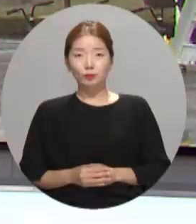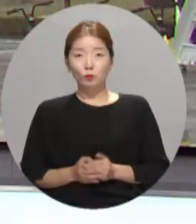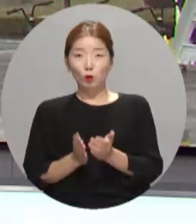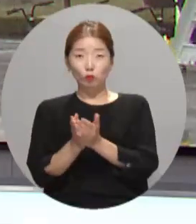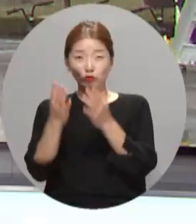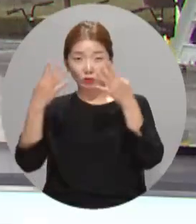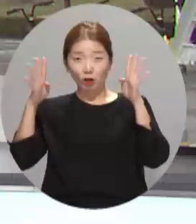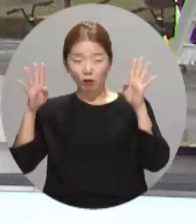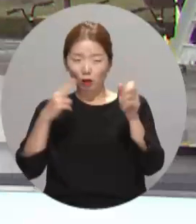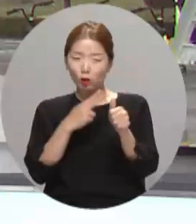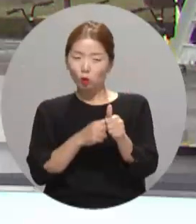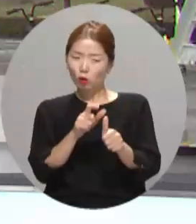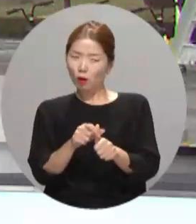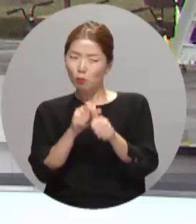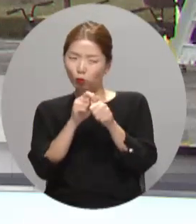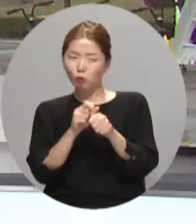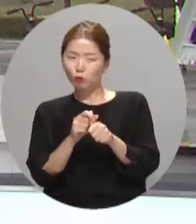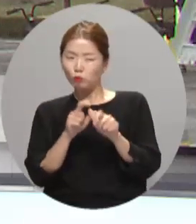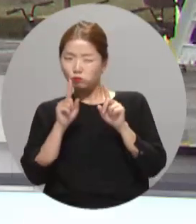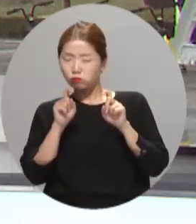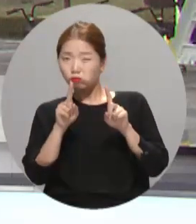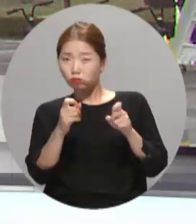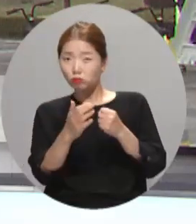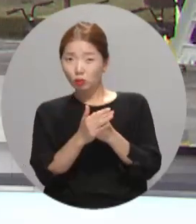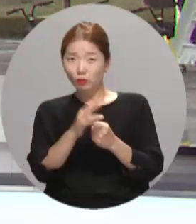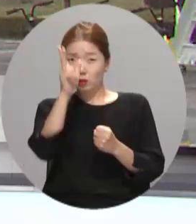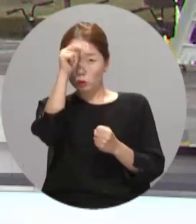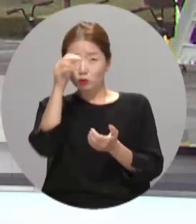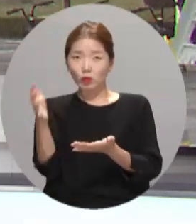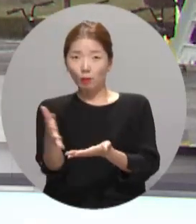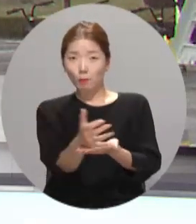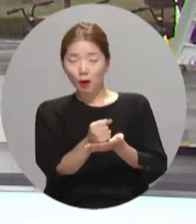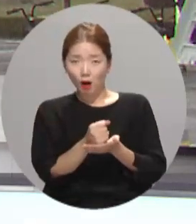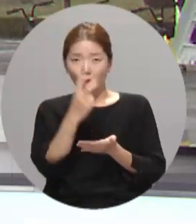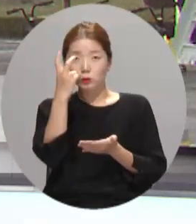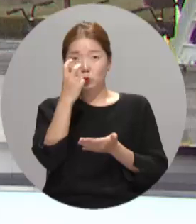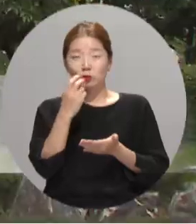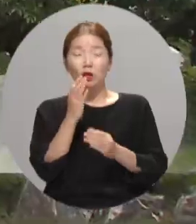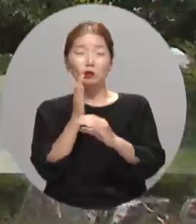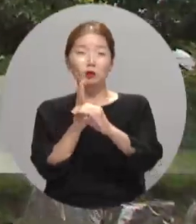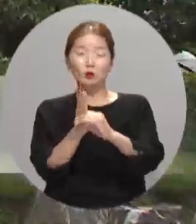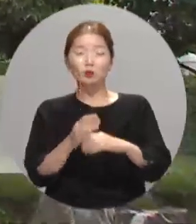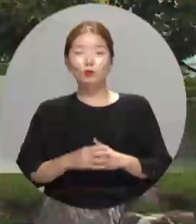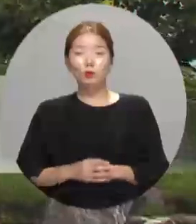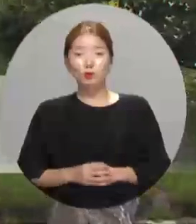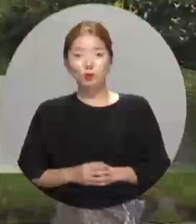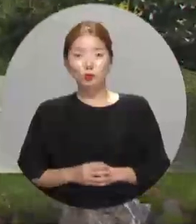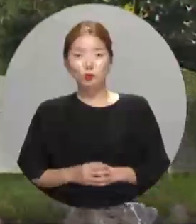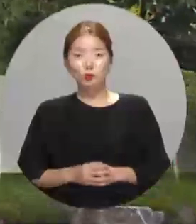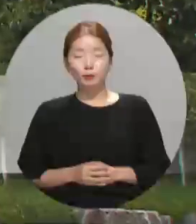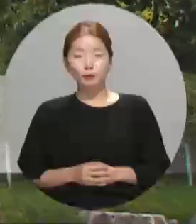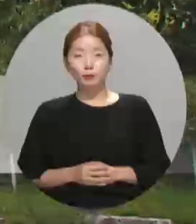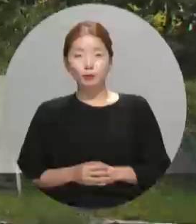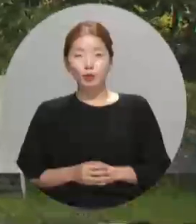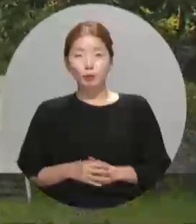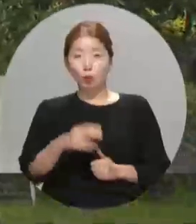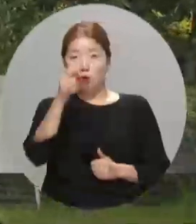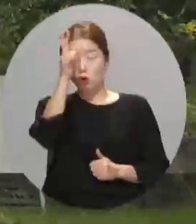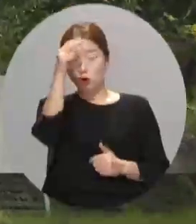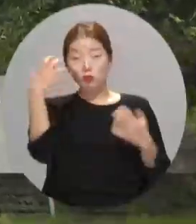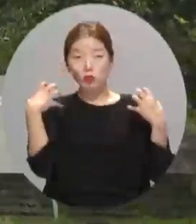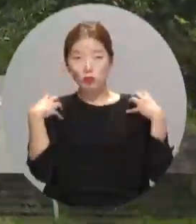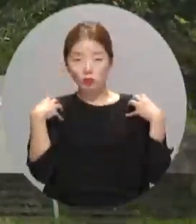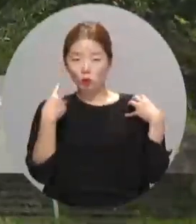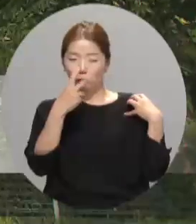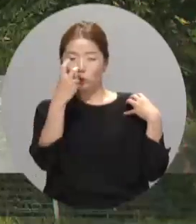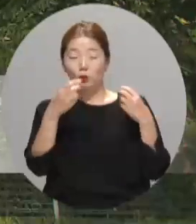군산대에서 교수 채용 비리 의욕이 불거져 경찰이 압수색 등 수사에 나섰습니다 전북 경찰청 반부패 경제